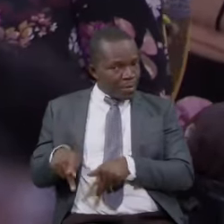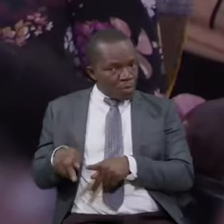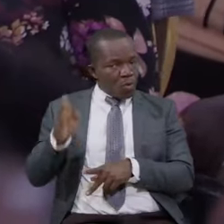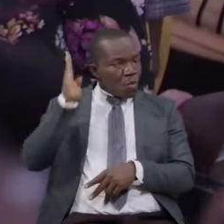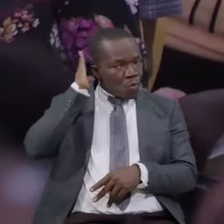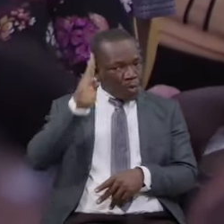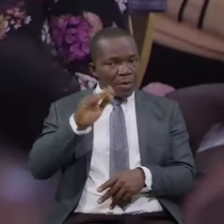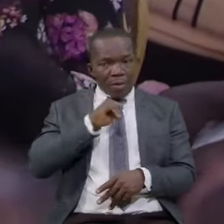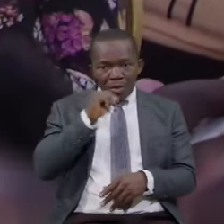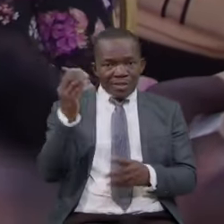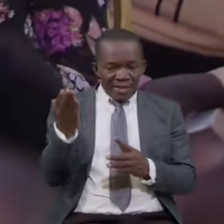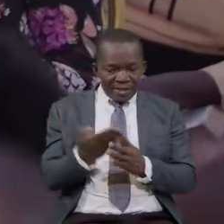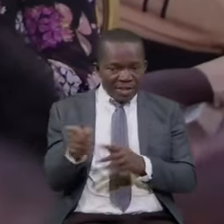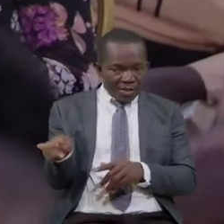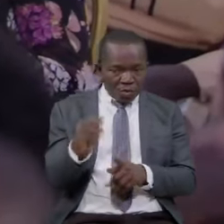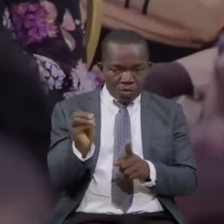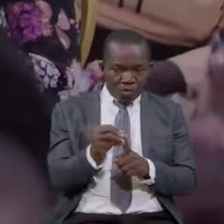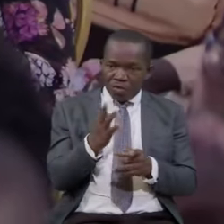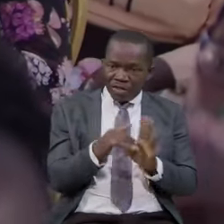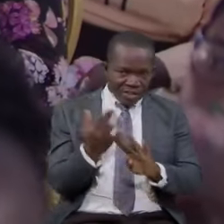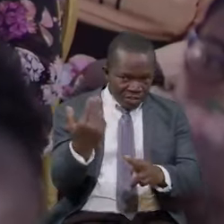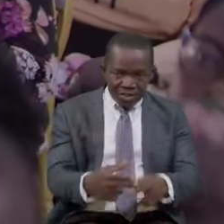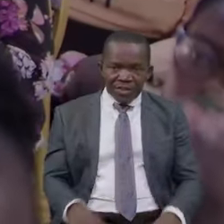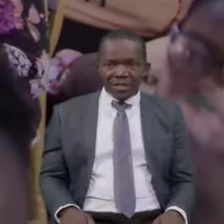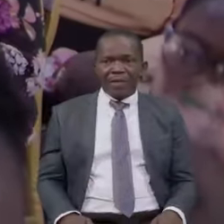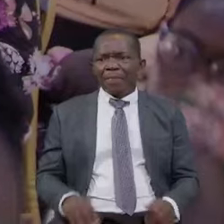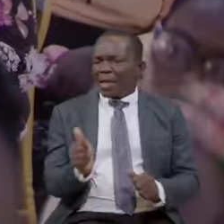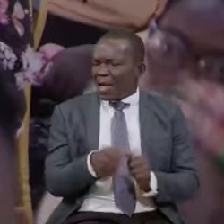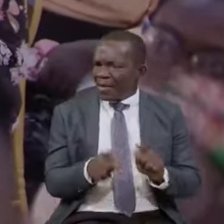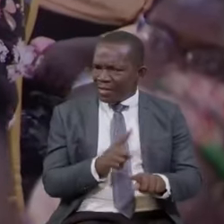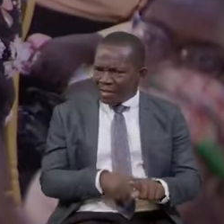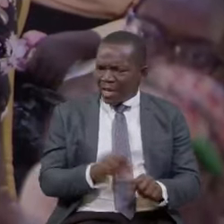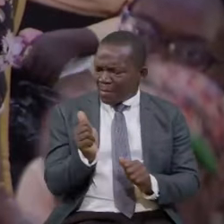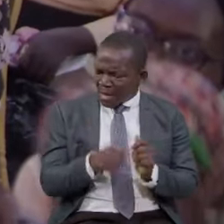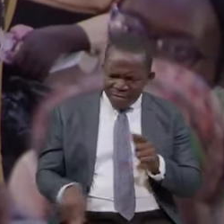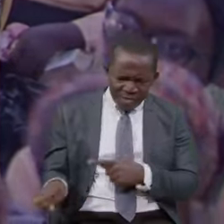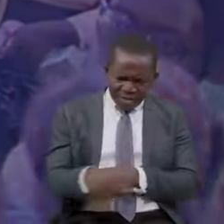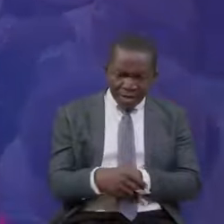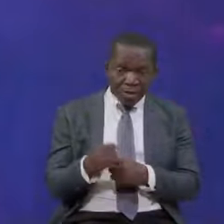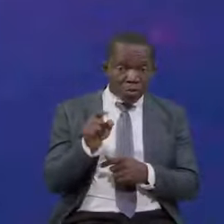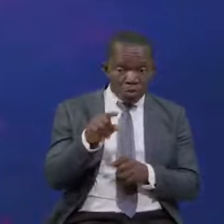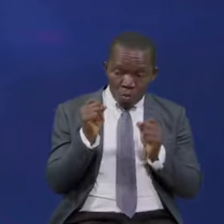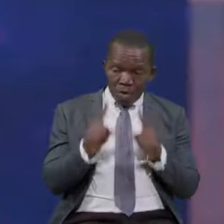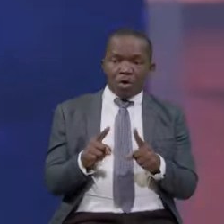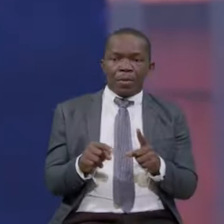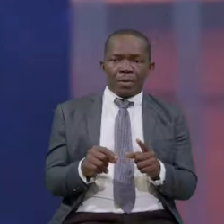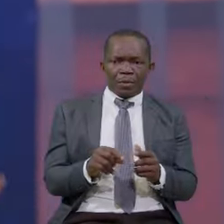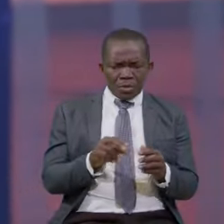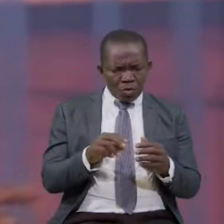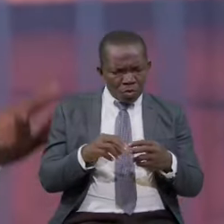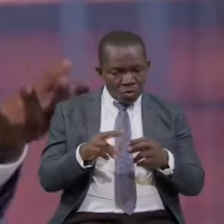t'empêcher mais chaque fois chaque jour quand tu te réveilles examine tes colis